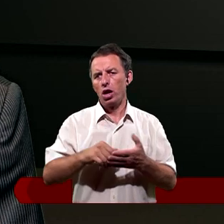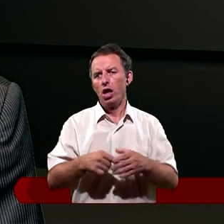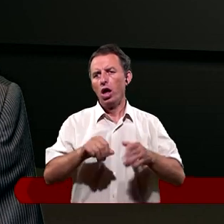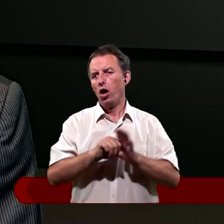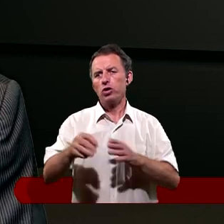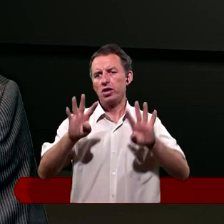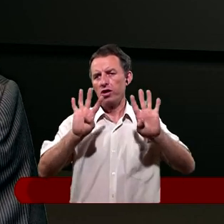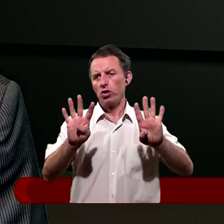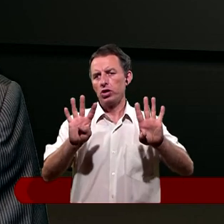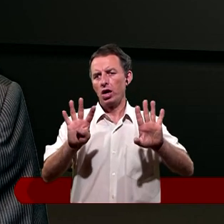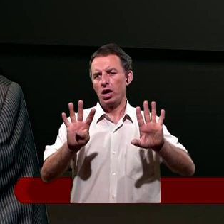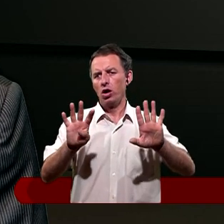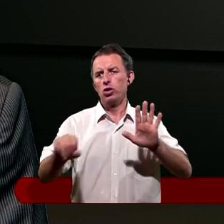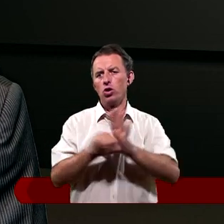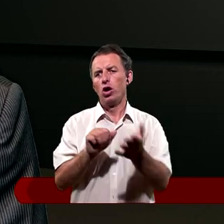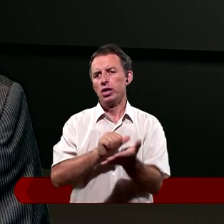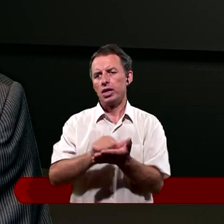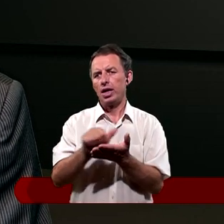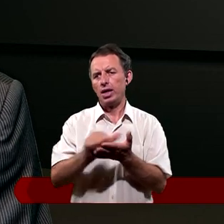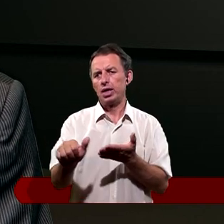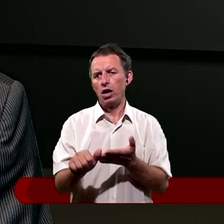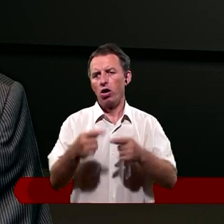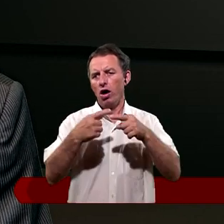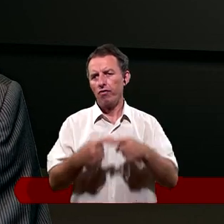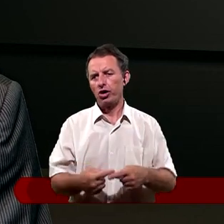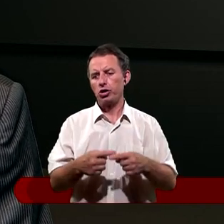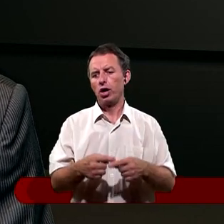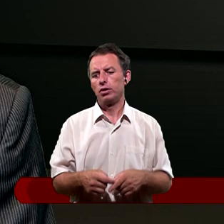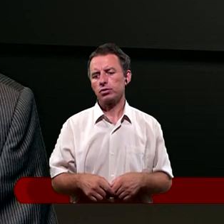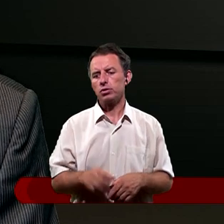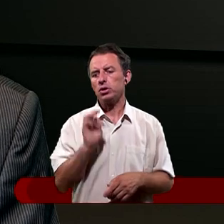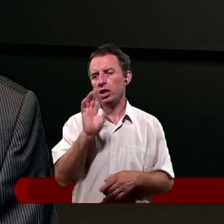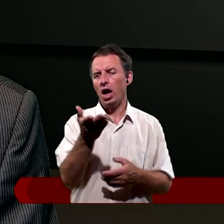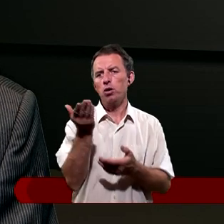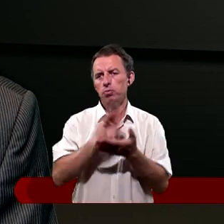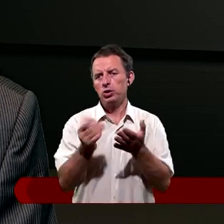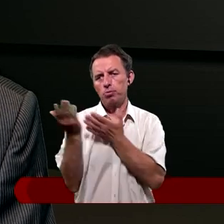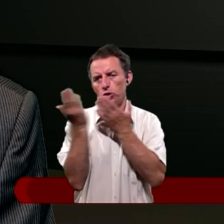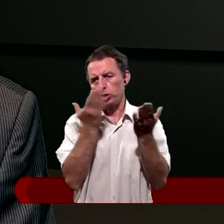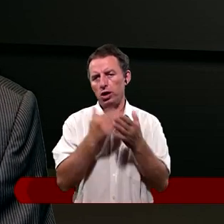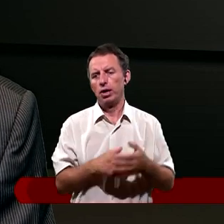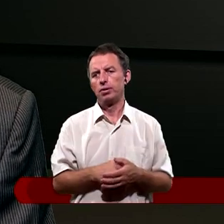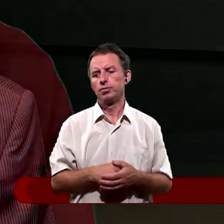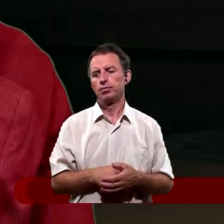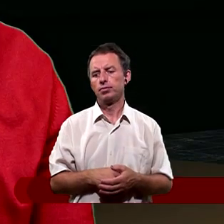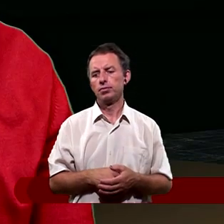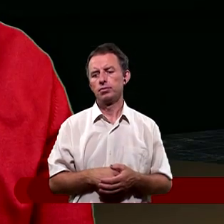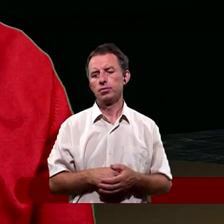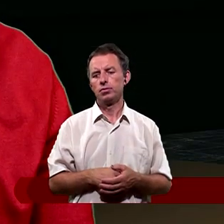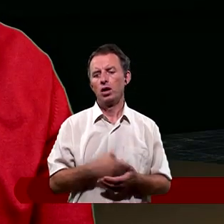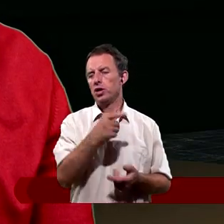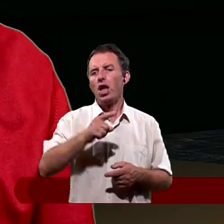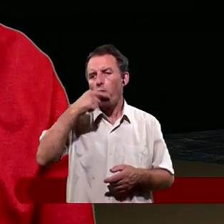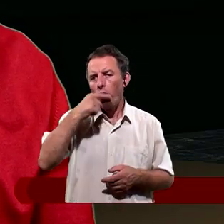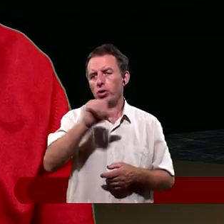od 9 do 11 wiersza Tak pisze. Przeczytajmy to.